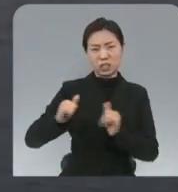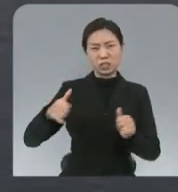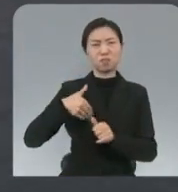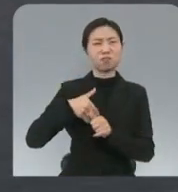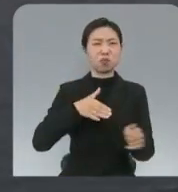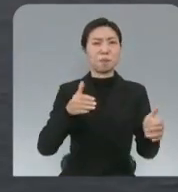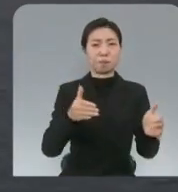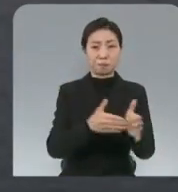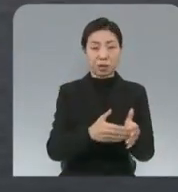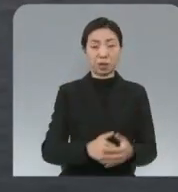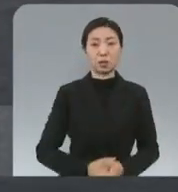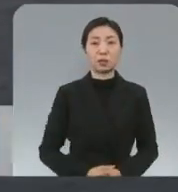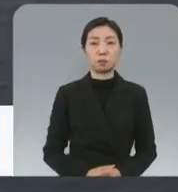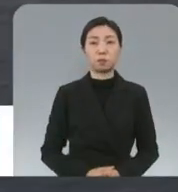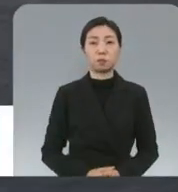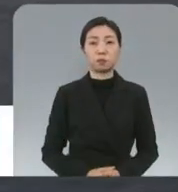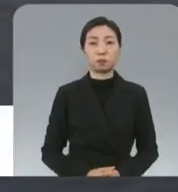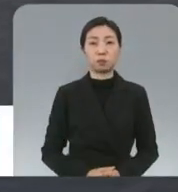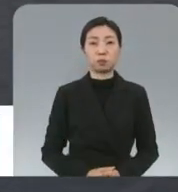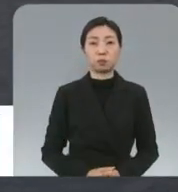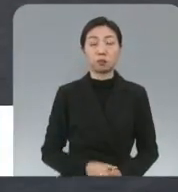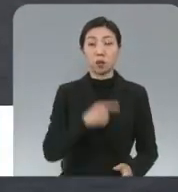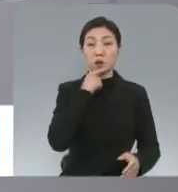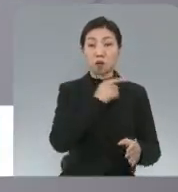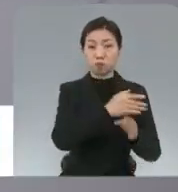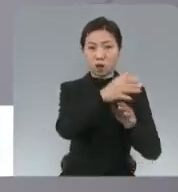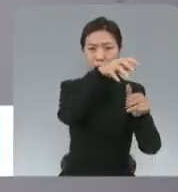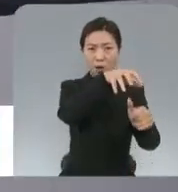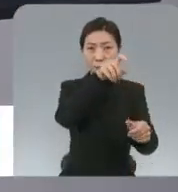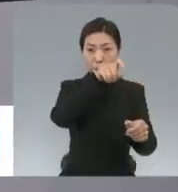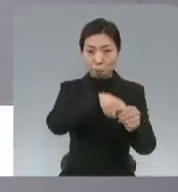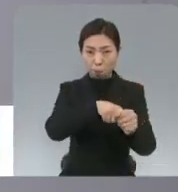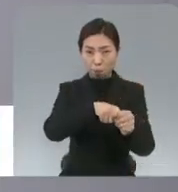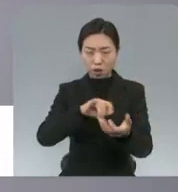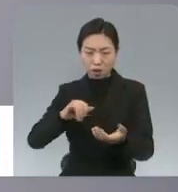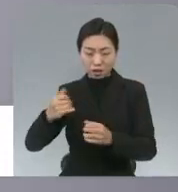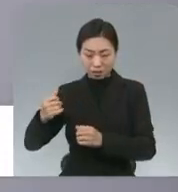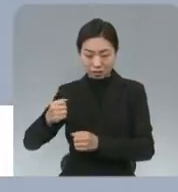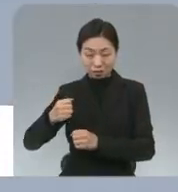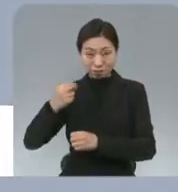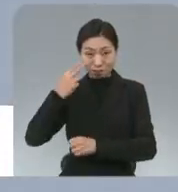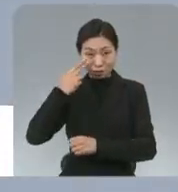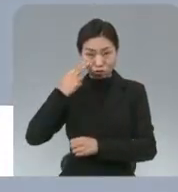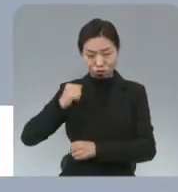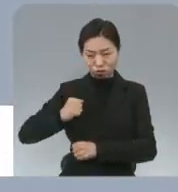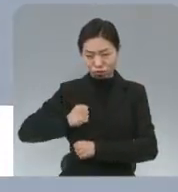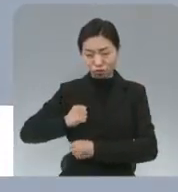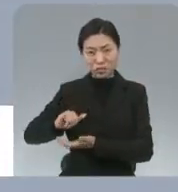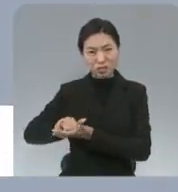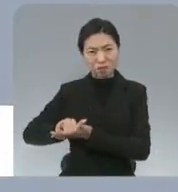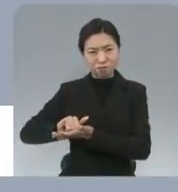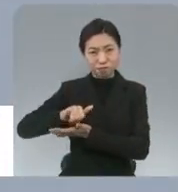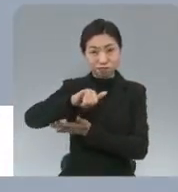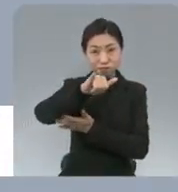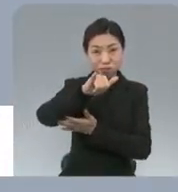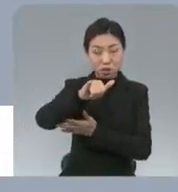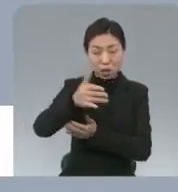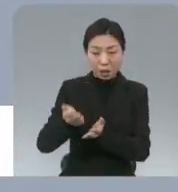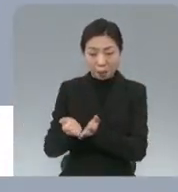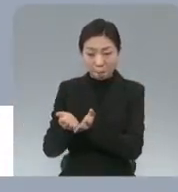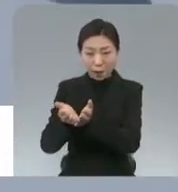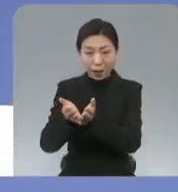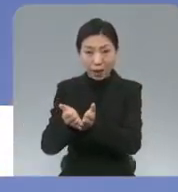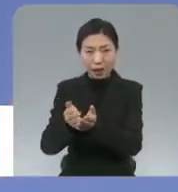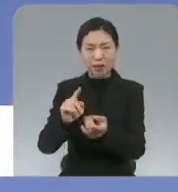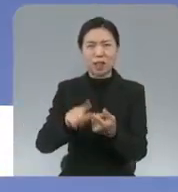soldats stationnés au sud du 38e parallèle ce qui est un signal fort de l'engagement de Washington envers les Sud-Coréens en matière de défense et il